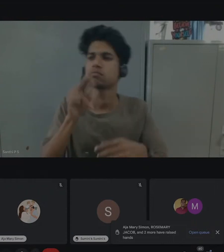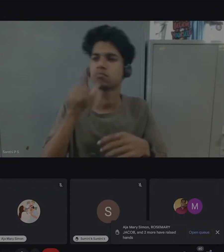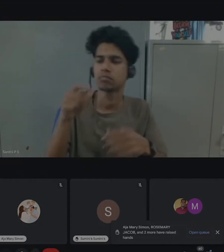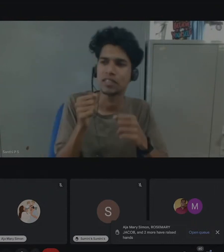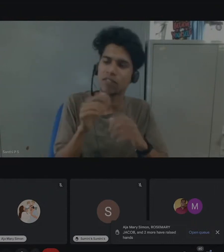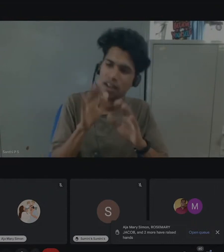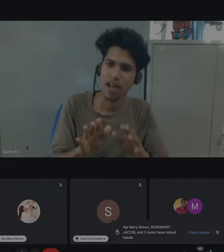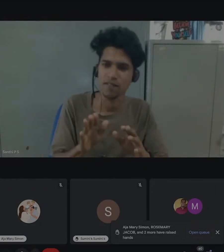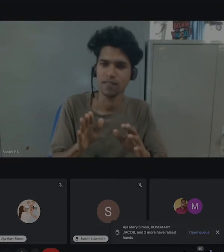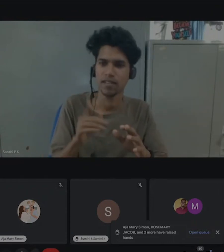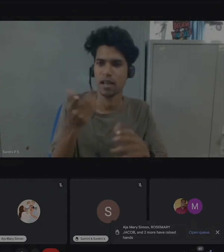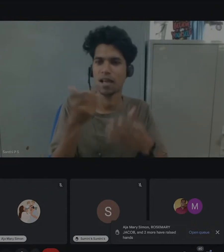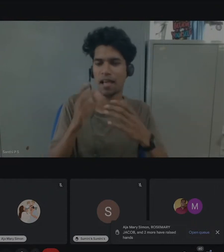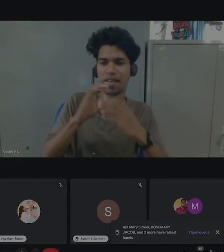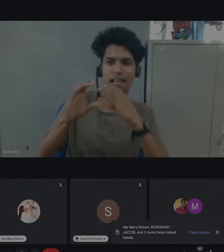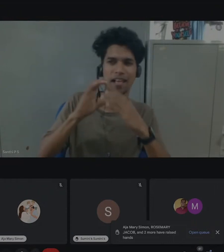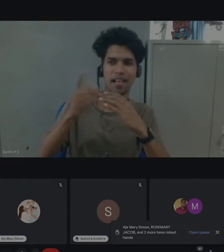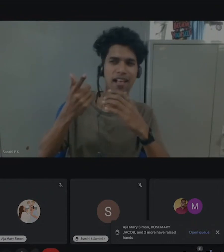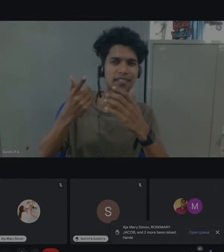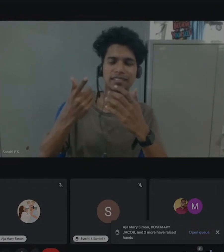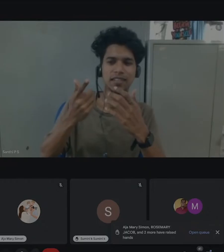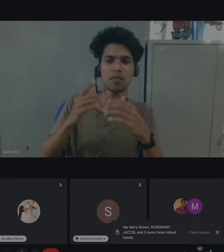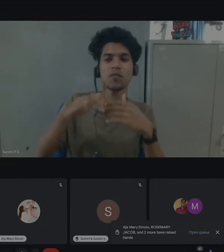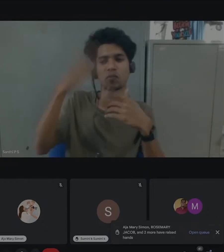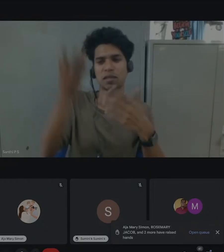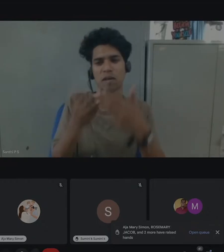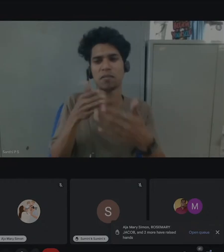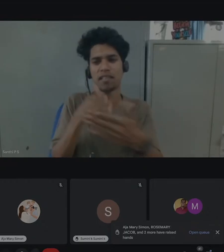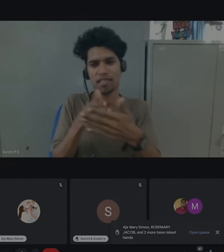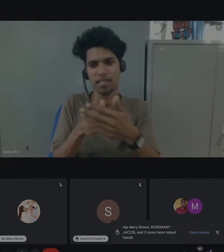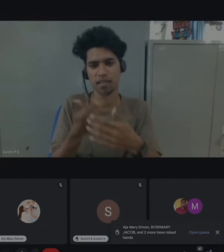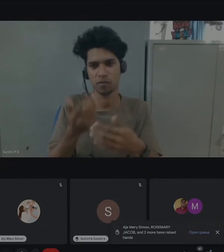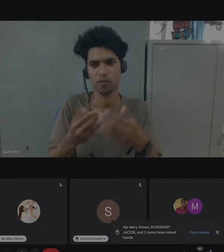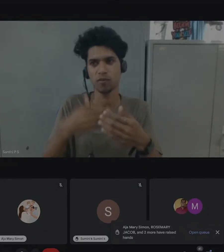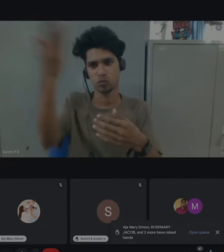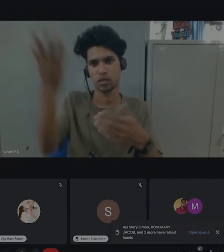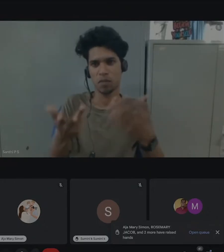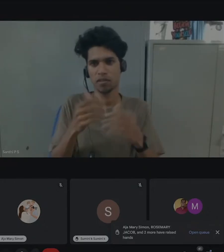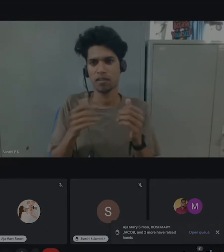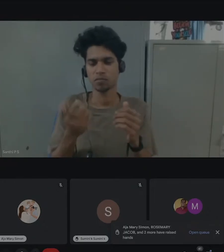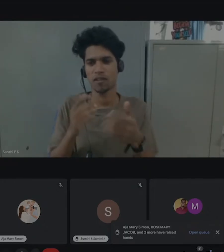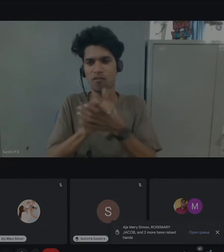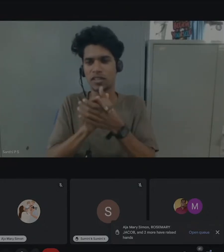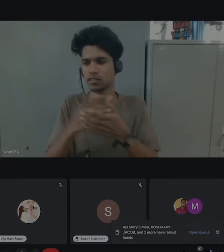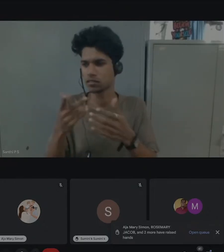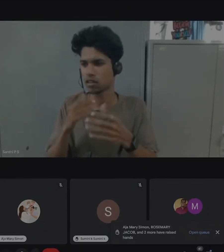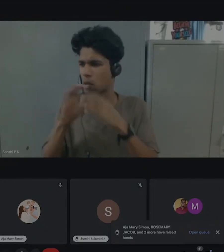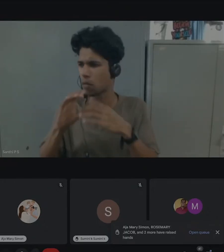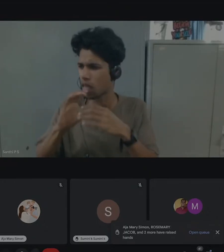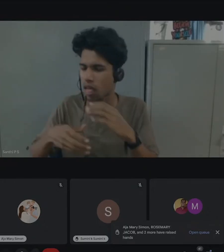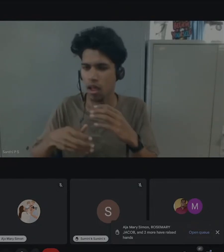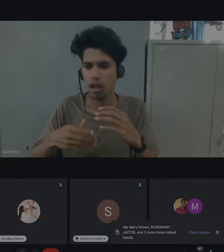തമ്മിലുള്ള ബന്ധത്ത് അത്ര നല്ലൊരു ബന്ധത്തിൽ പോകത്തില്ല. കാര്യം കളിക്കാനുള്ള കൂട്ട് കിട്ടില്ല, കാര്യം പറയുന്ന മനസ്സിലാവുന്നില്ലല്ലോ. അപ്പൊ അതൊക്കെ